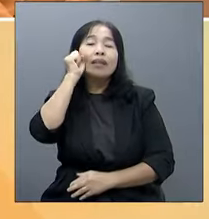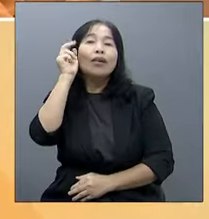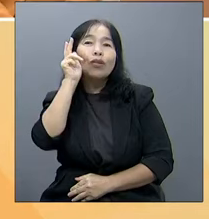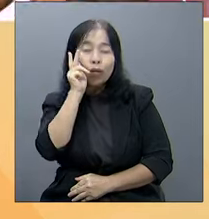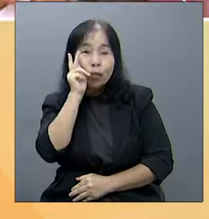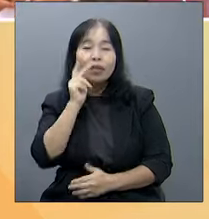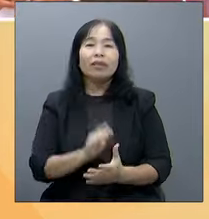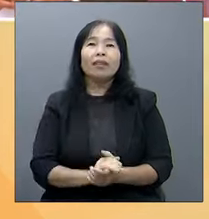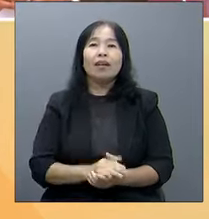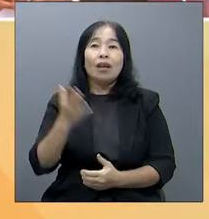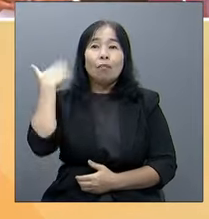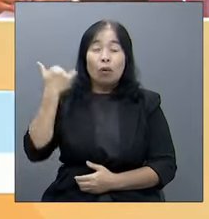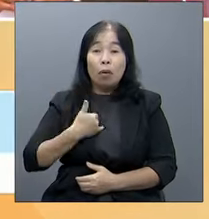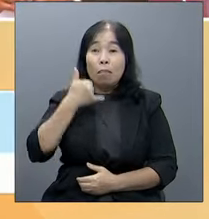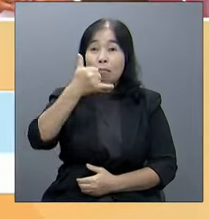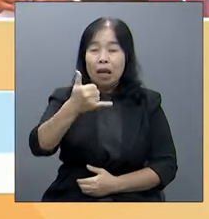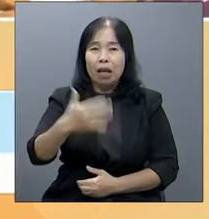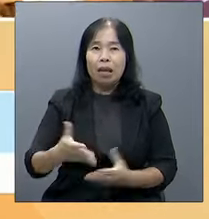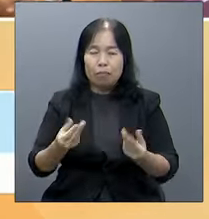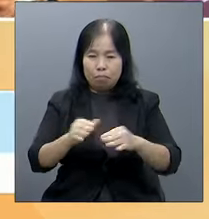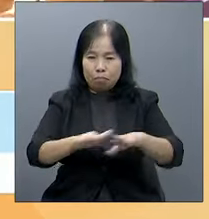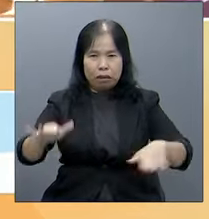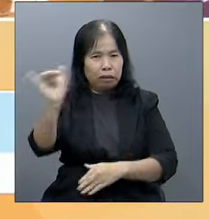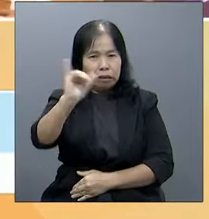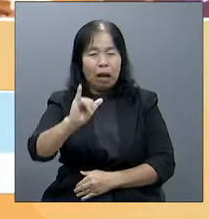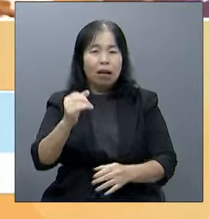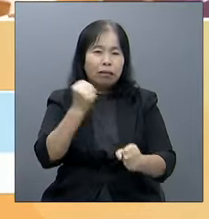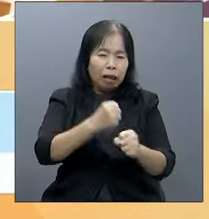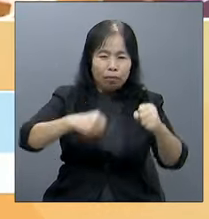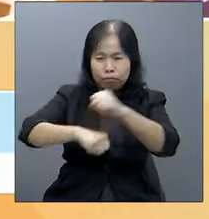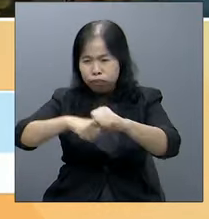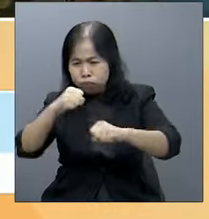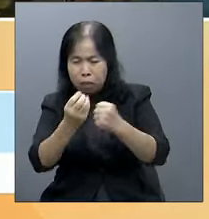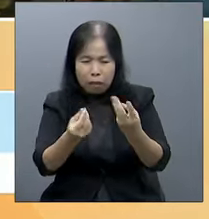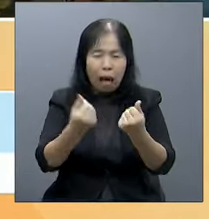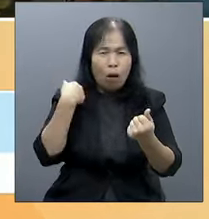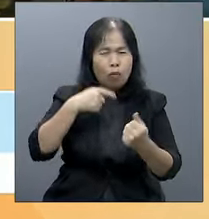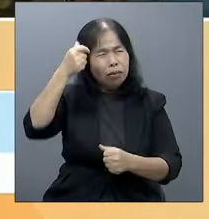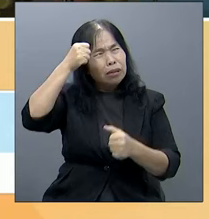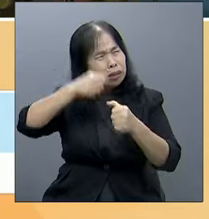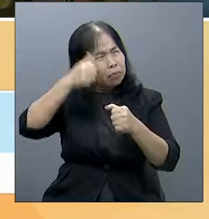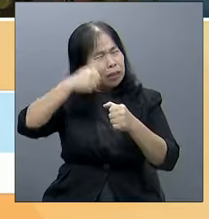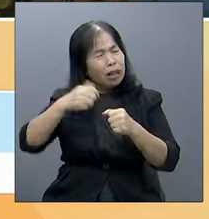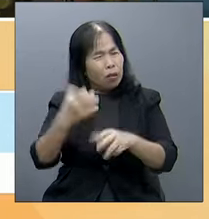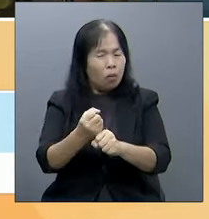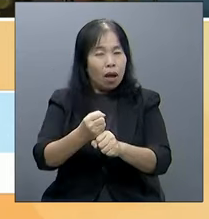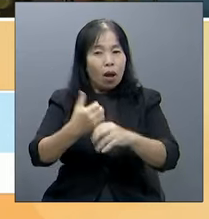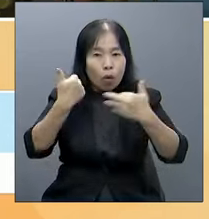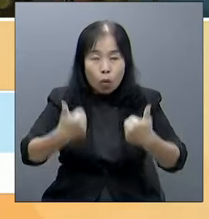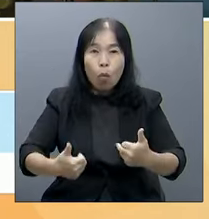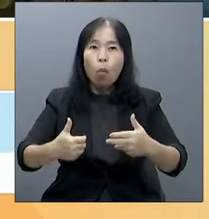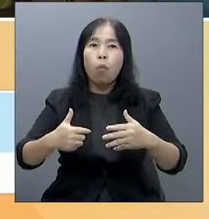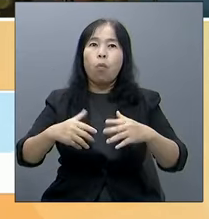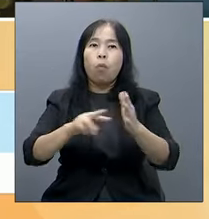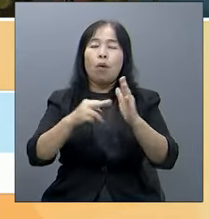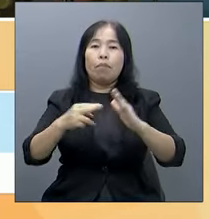ง blows หื first.วน่ใจ.นะอวตอนนั้แดดแรงเกินจ